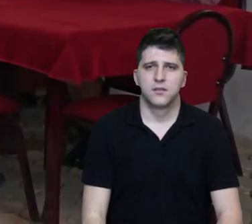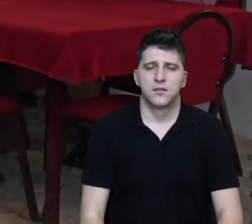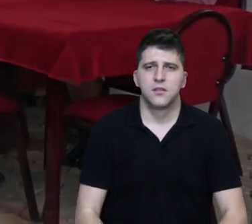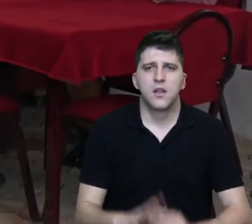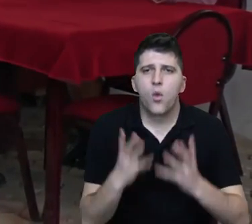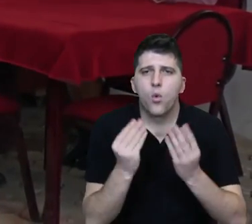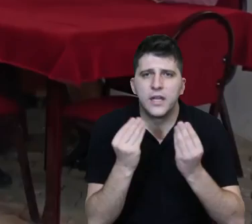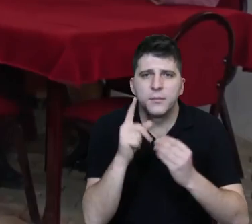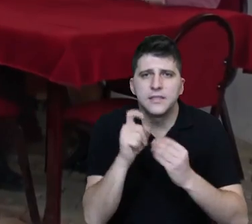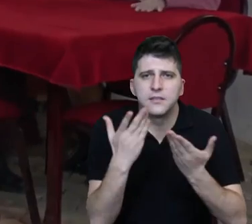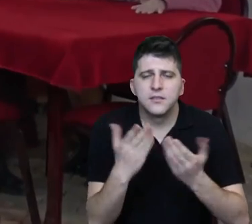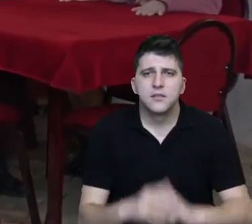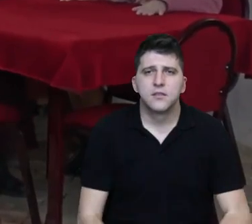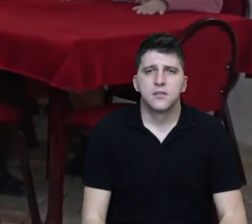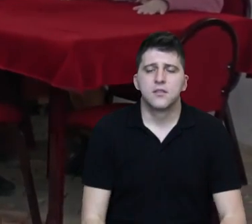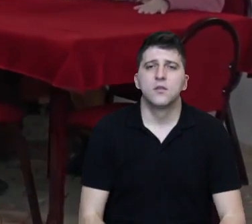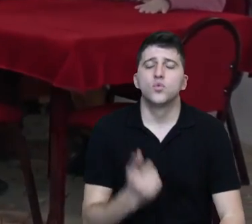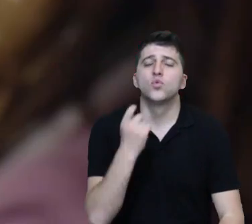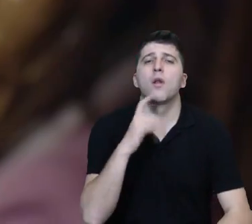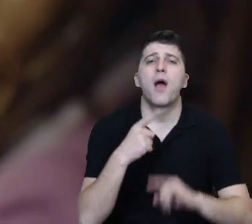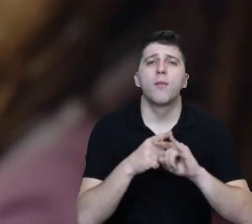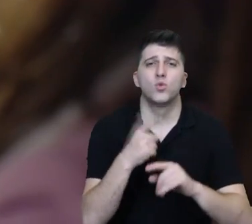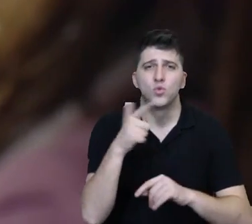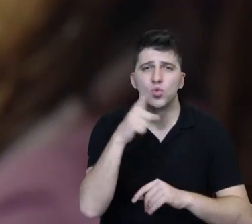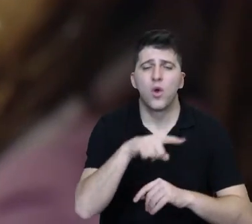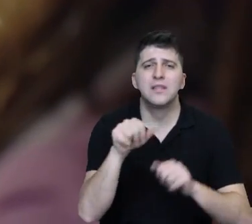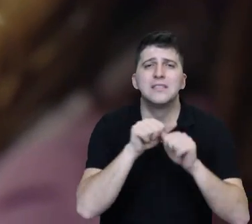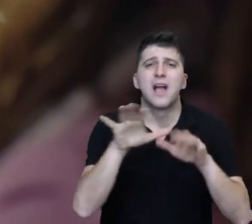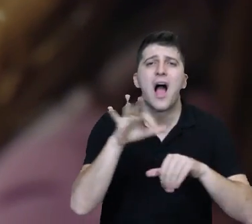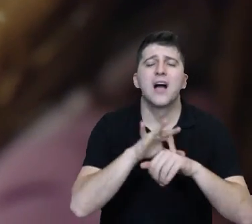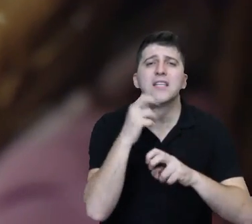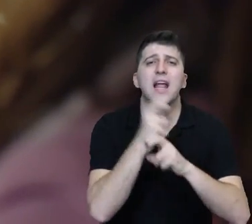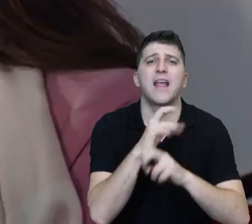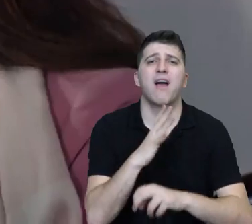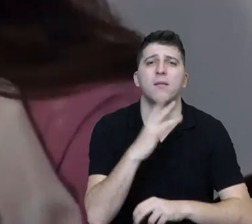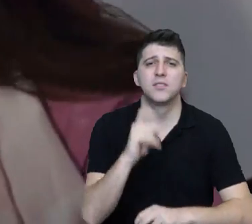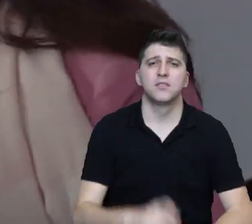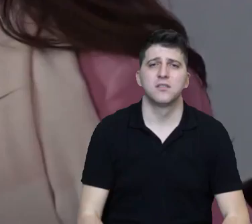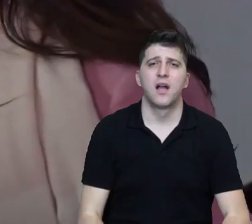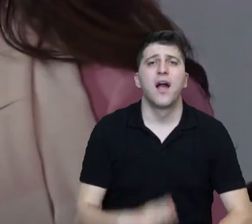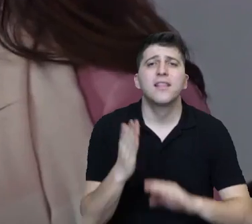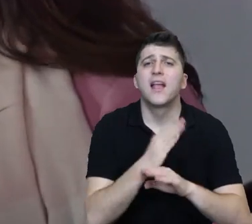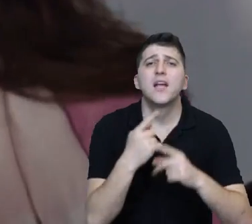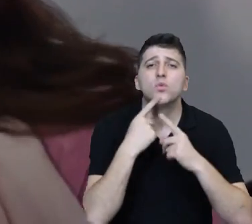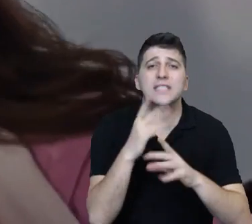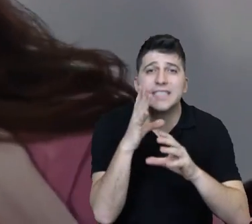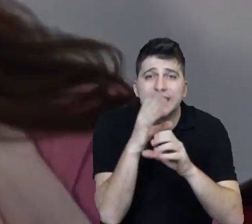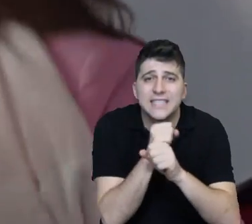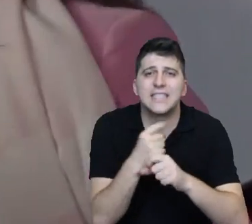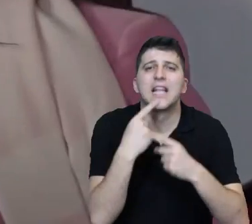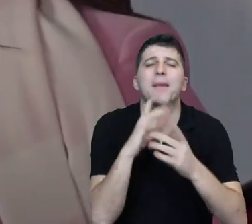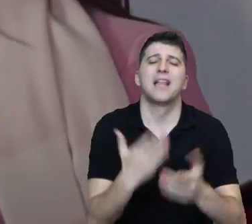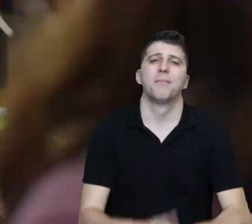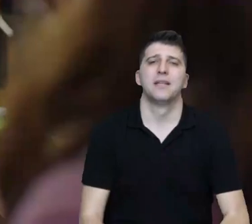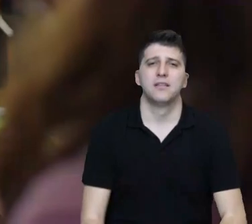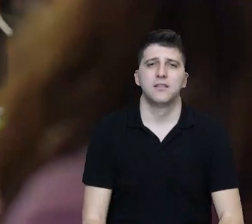Kızım ne oluyor, iyi misin? Ay, sorma Helmut. Kasabada salgın hastalık tehlikesi varmış. Ay niye söylüyorsun? Gizli kalsın